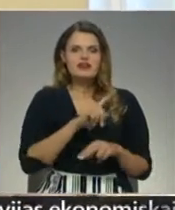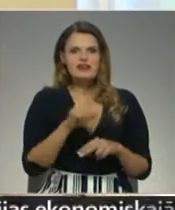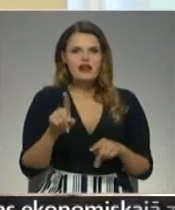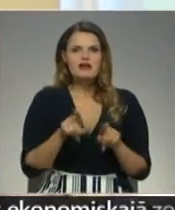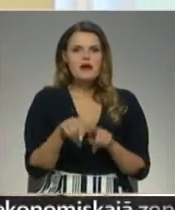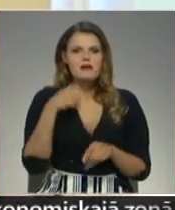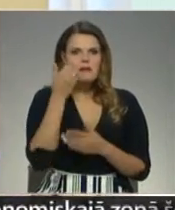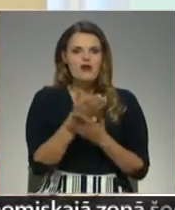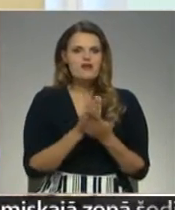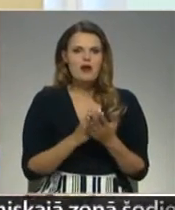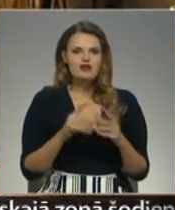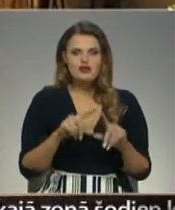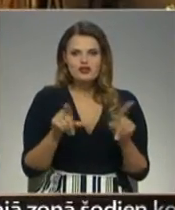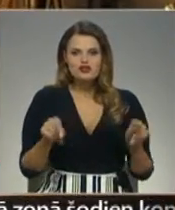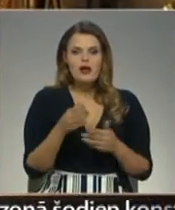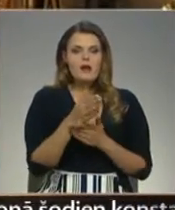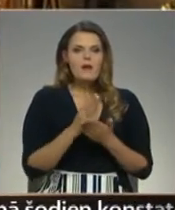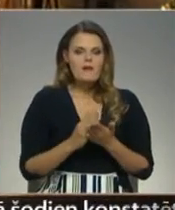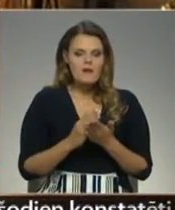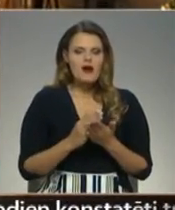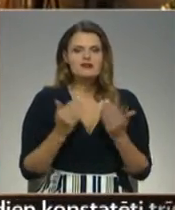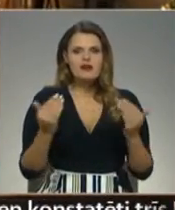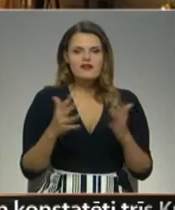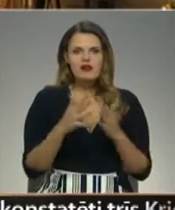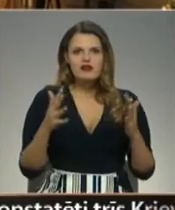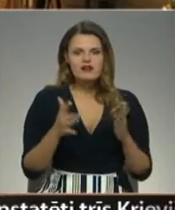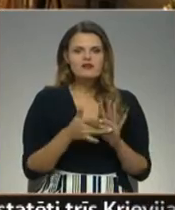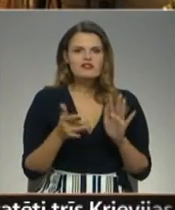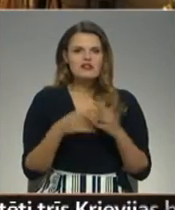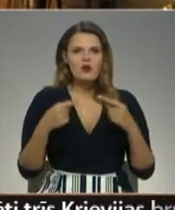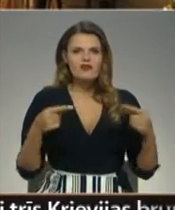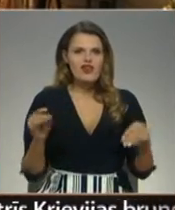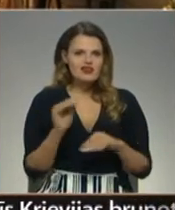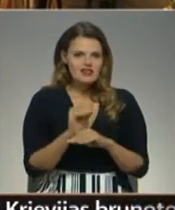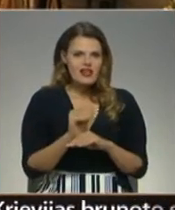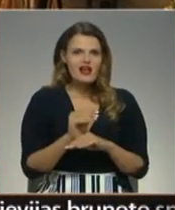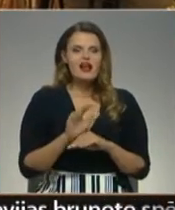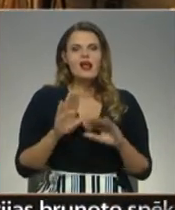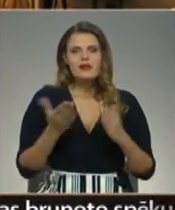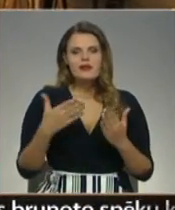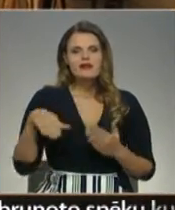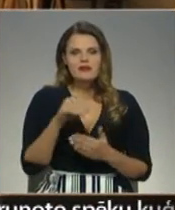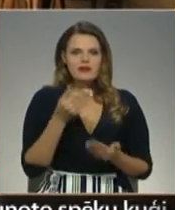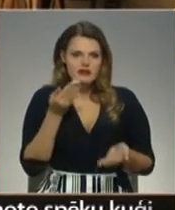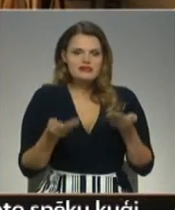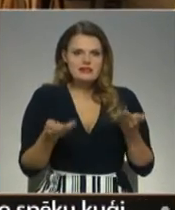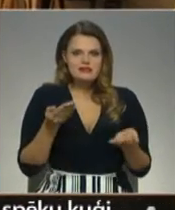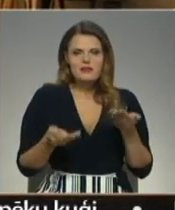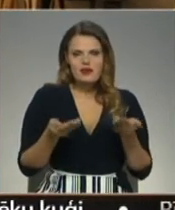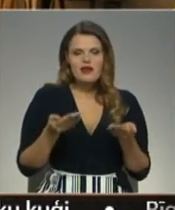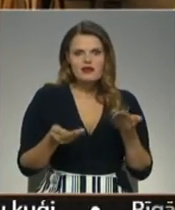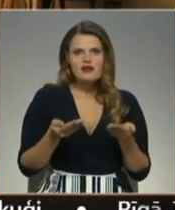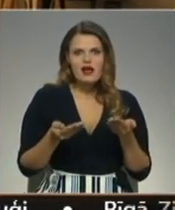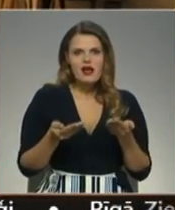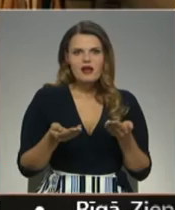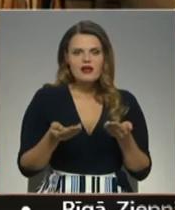baltmaizes šķēles. Nu, maize jau gan, te tagad daudz tauku vielas liek klāt, bet mēs izmēģinājām